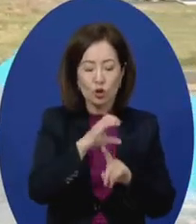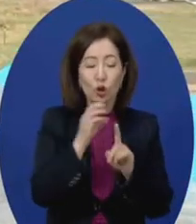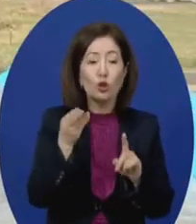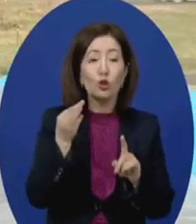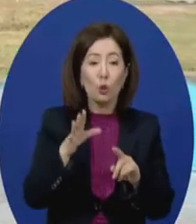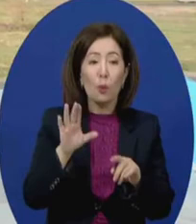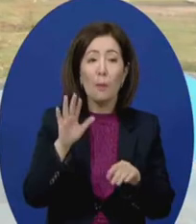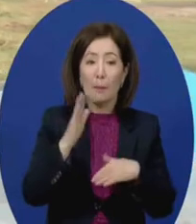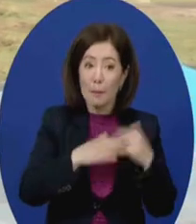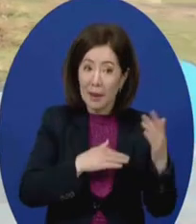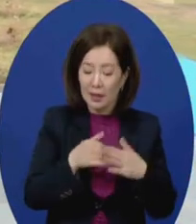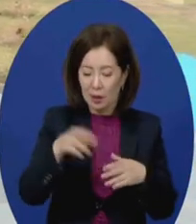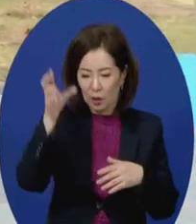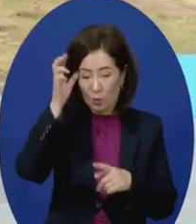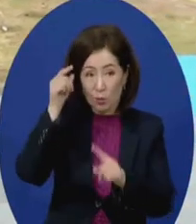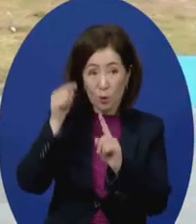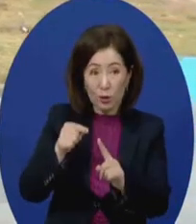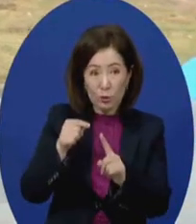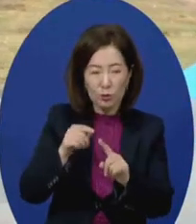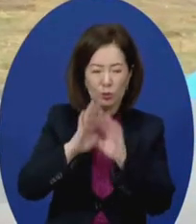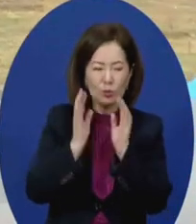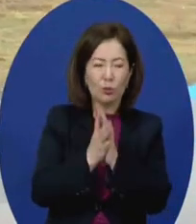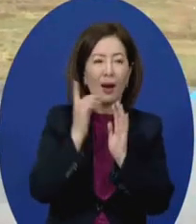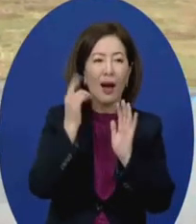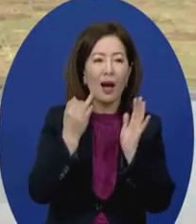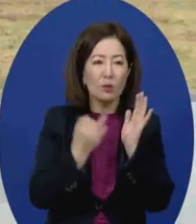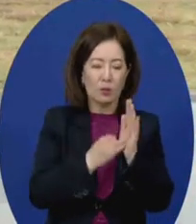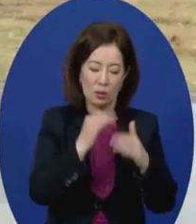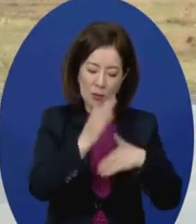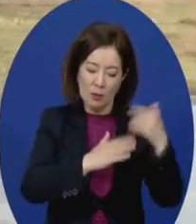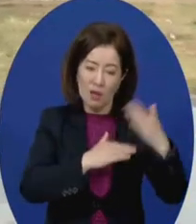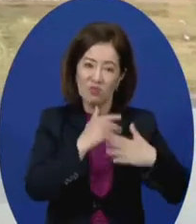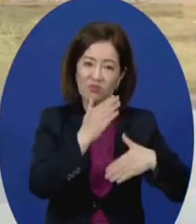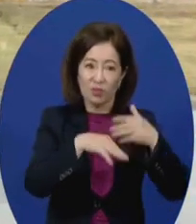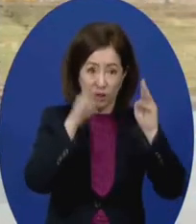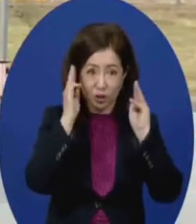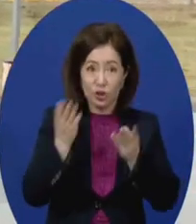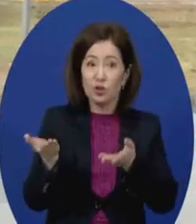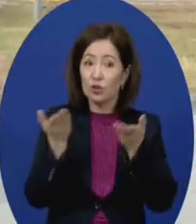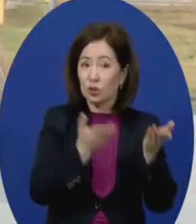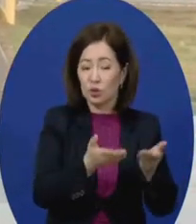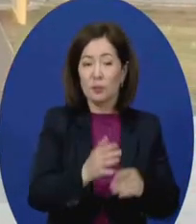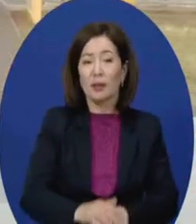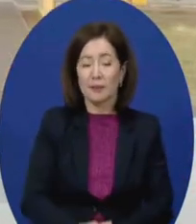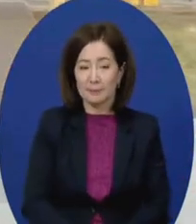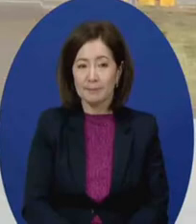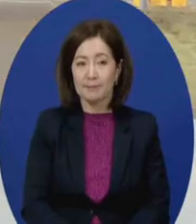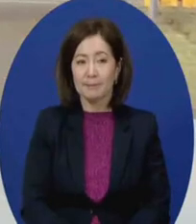барилгаас гадна боловсролын салбарт нийтдээ 17 барилгын хөрөнгө оруулалт шийдүүлсэн байна.